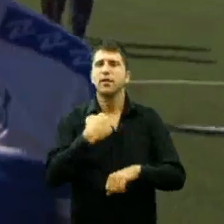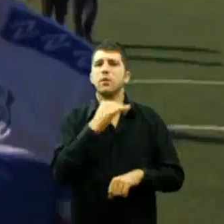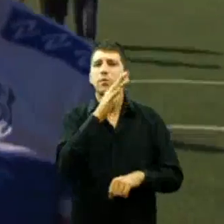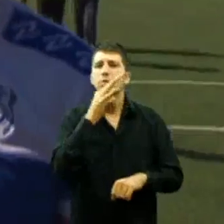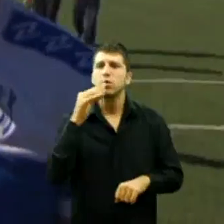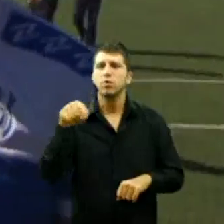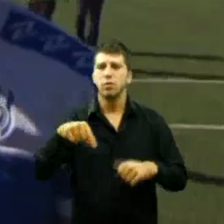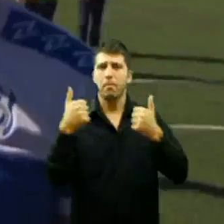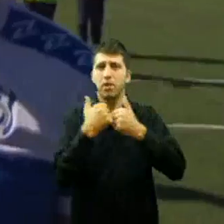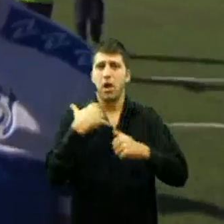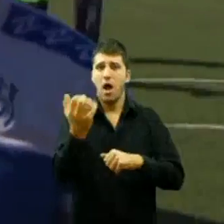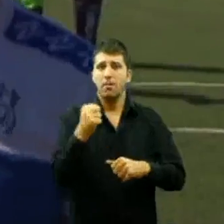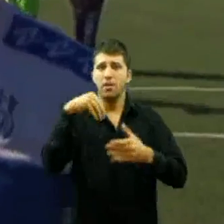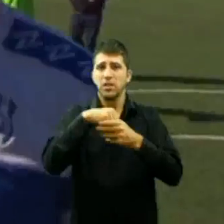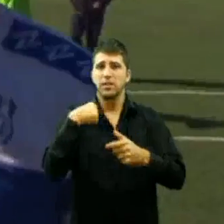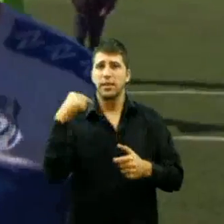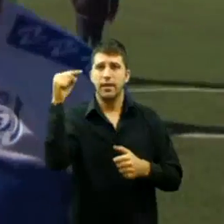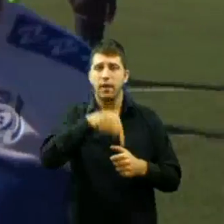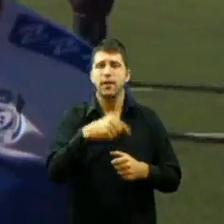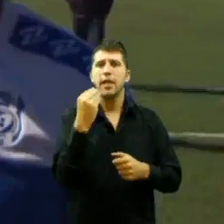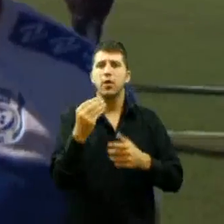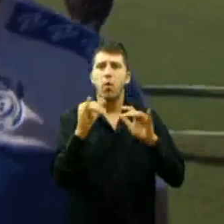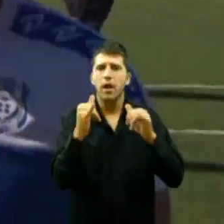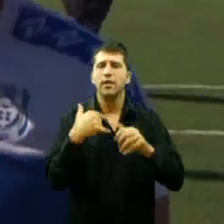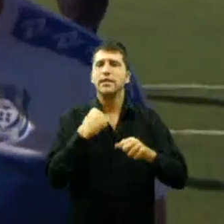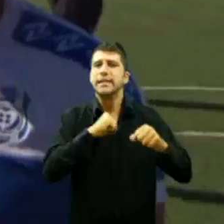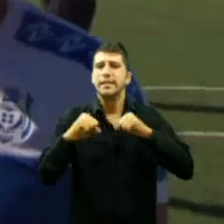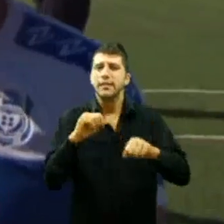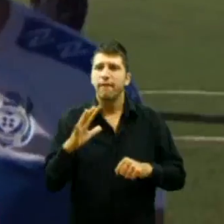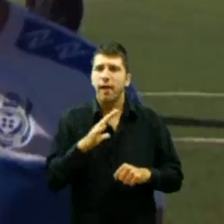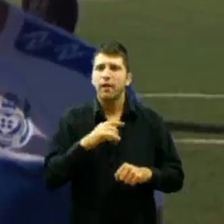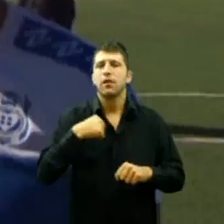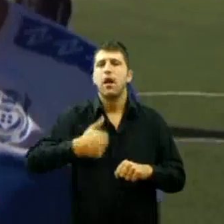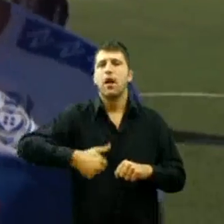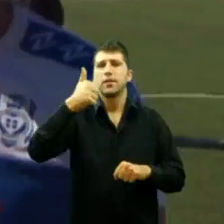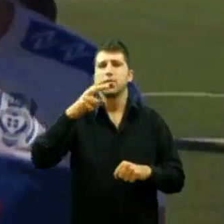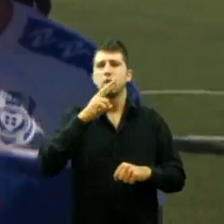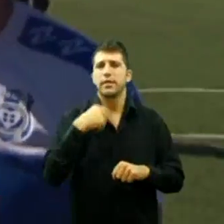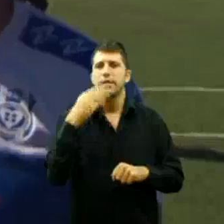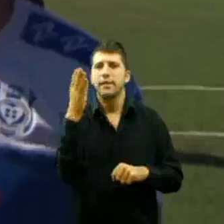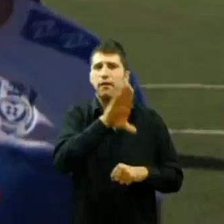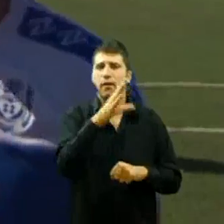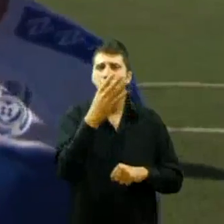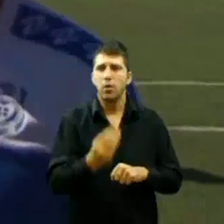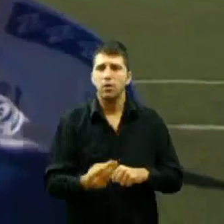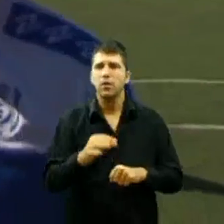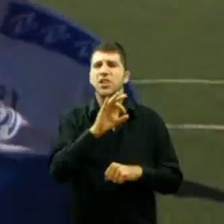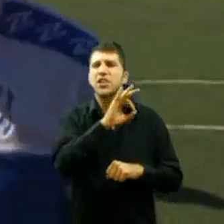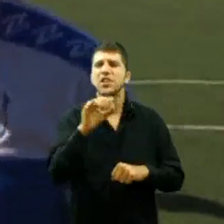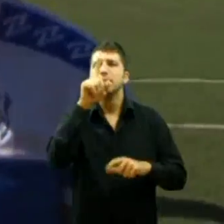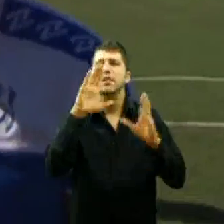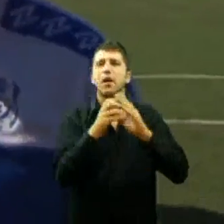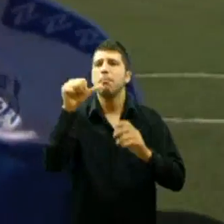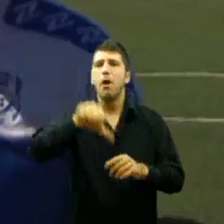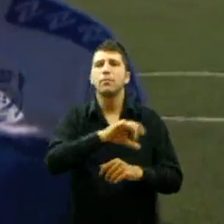için geldik zaten buraya. Biliyorduk. İyi oynadık, hırslandık. Yendik sonunda, devirdik. Yani abi, hiçbir takım yenilmez değildir.